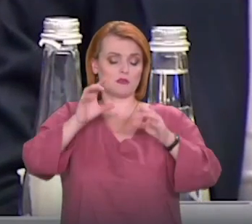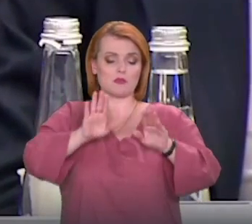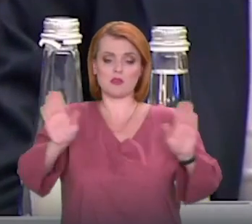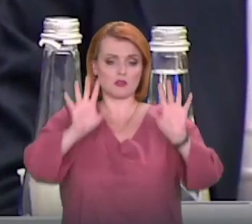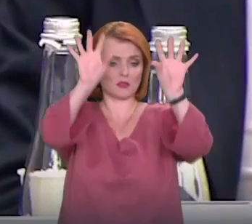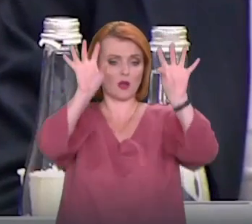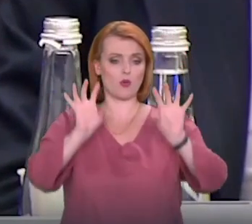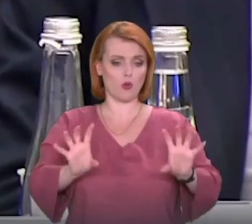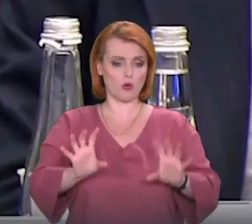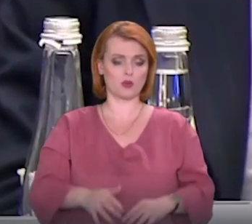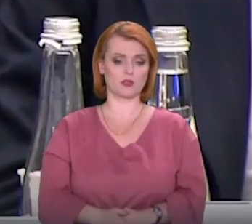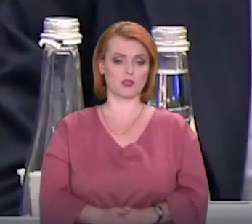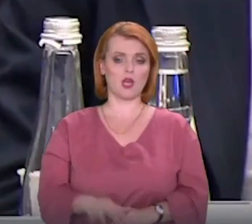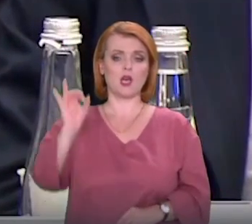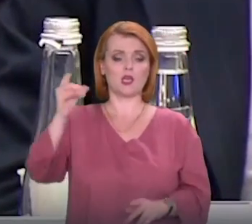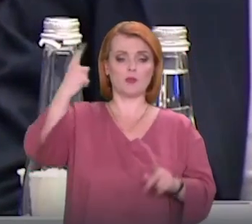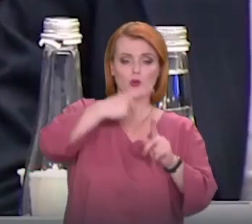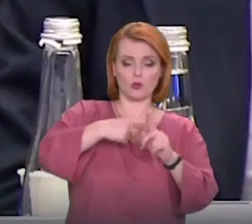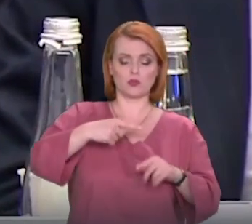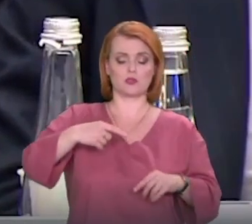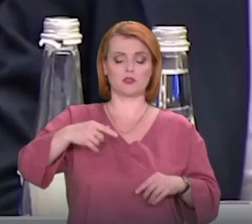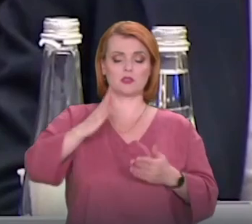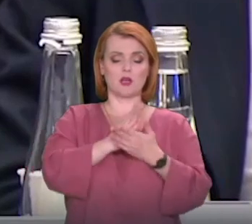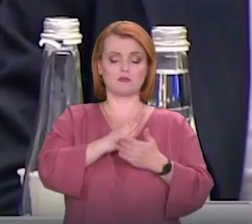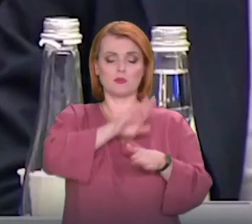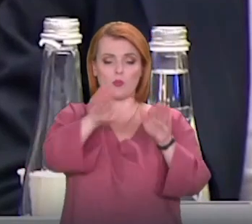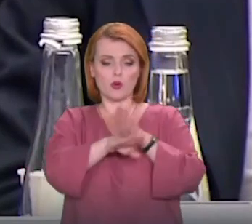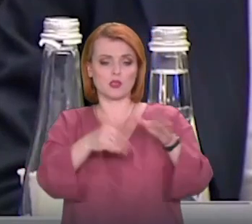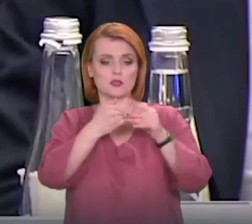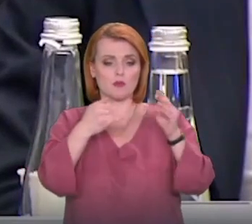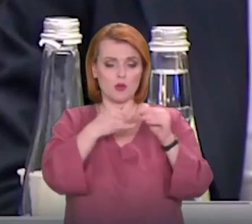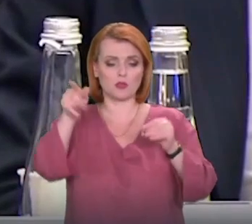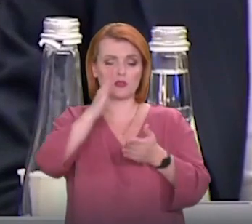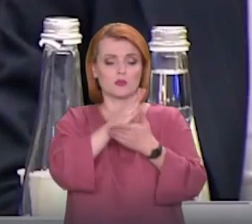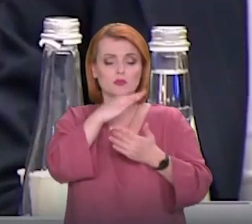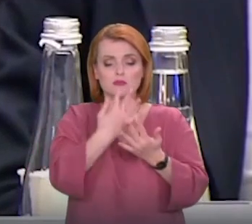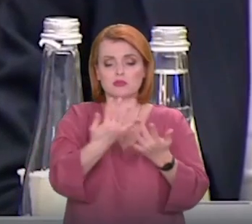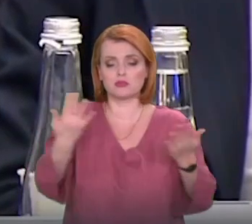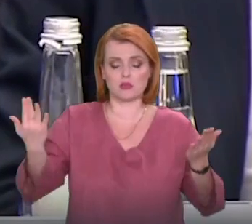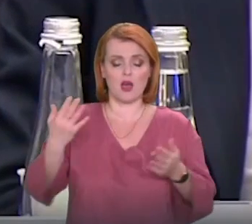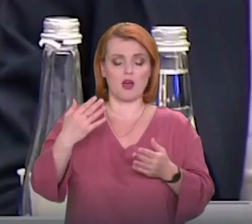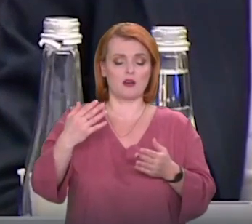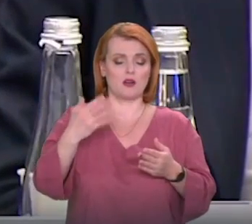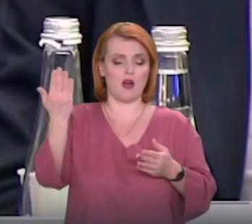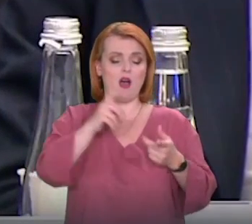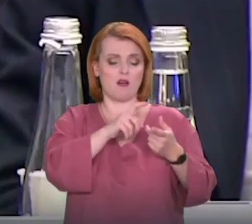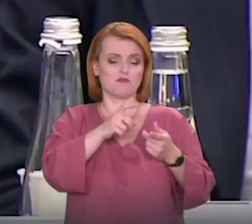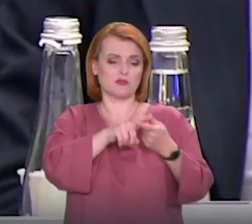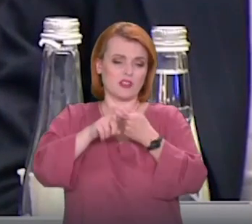necondiționată a forțelor ruse și a munițiilor de pe teritoriul Republicii Moldova, în conformitate cu angajamentele relevante ale OSCE